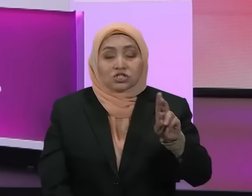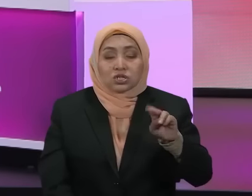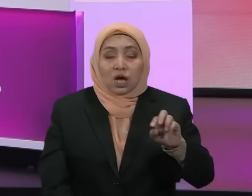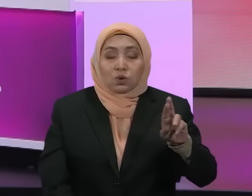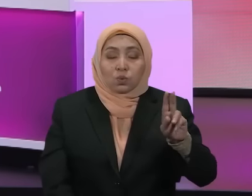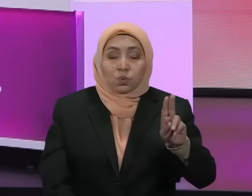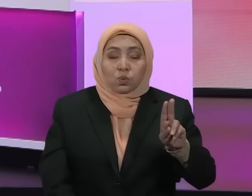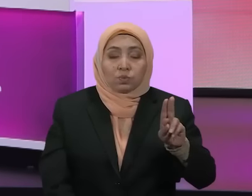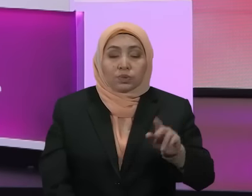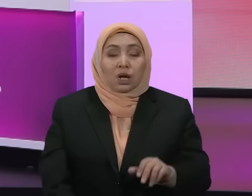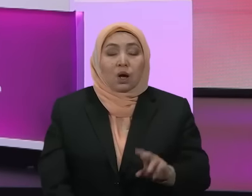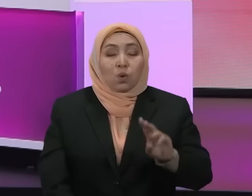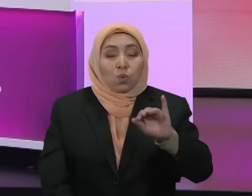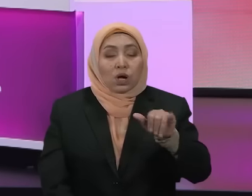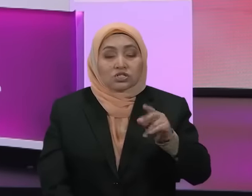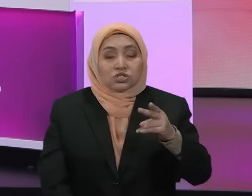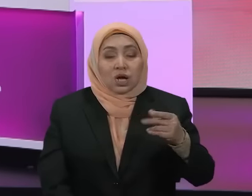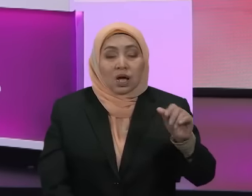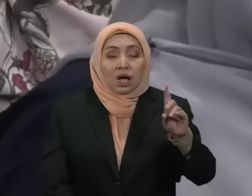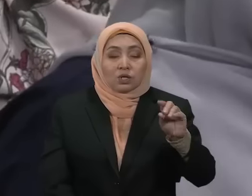Wahajaru. Wajahadu.